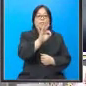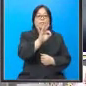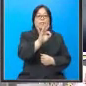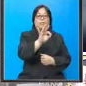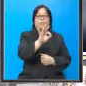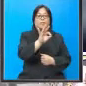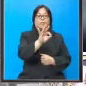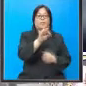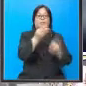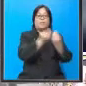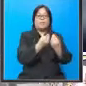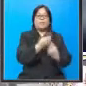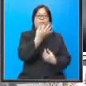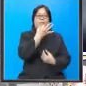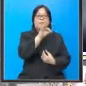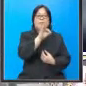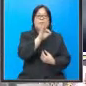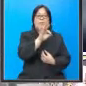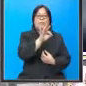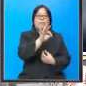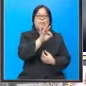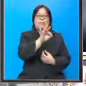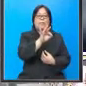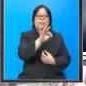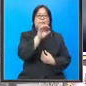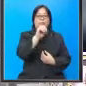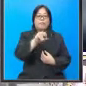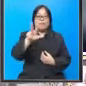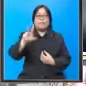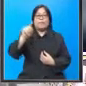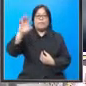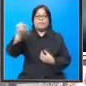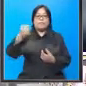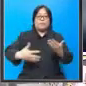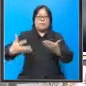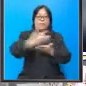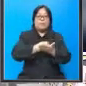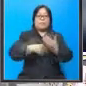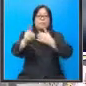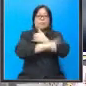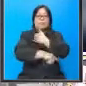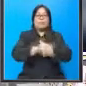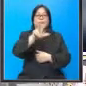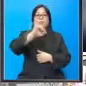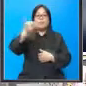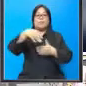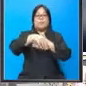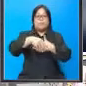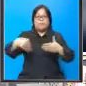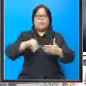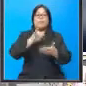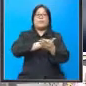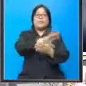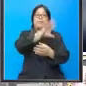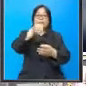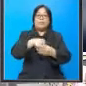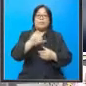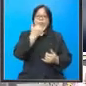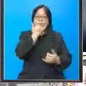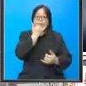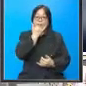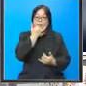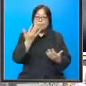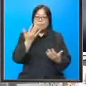Hai semuanya 113 kit jadi kumparan dengan nilai kutipan sebanyak tiga juta hingga ia melibatkan